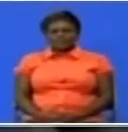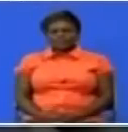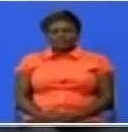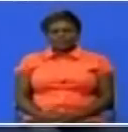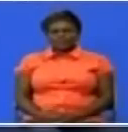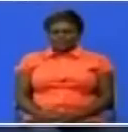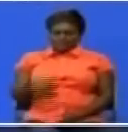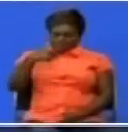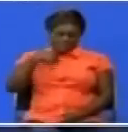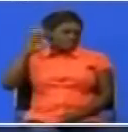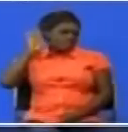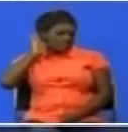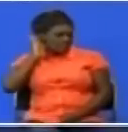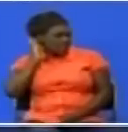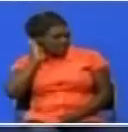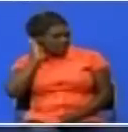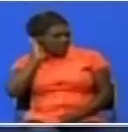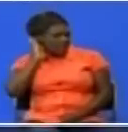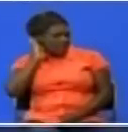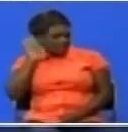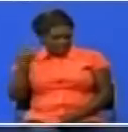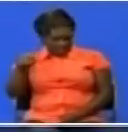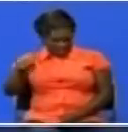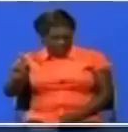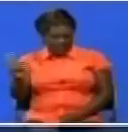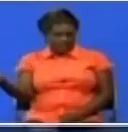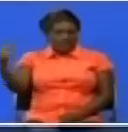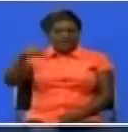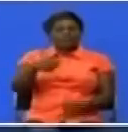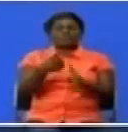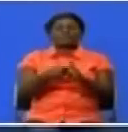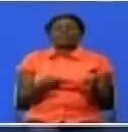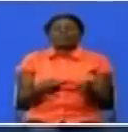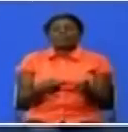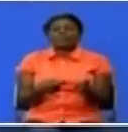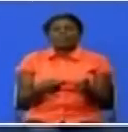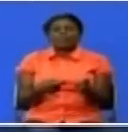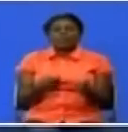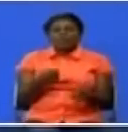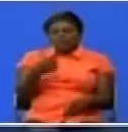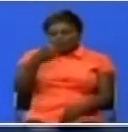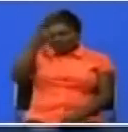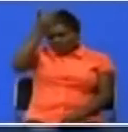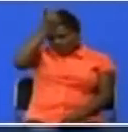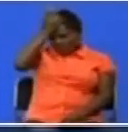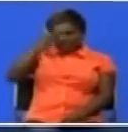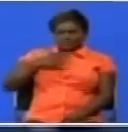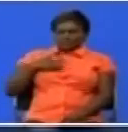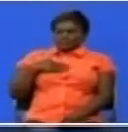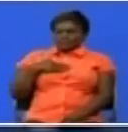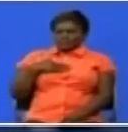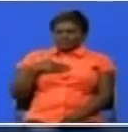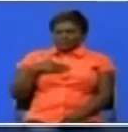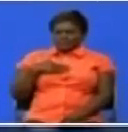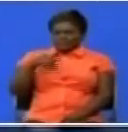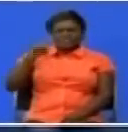I was told that he comes from my own district. Anapojikuna kichwa